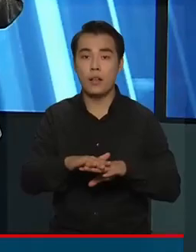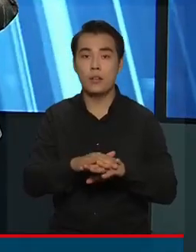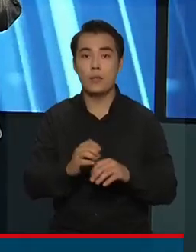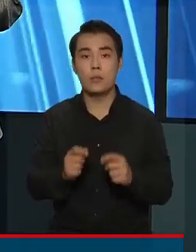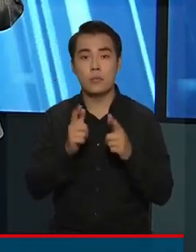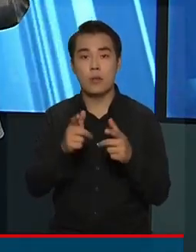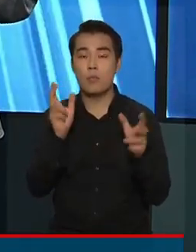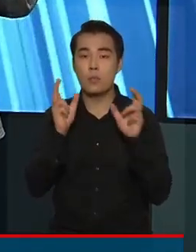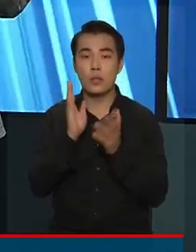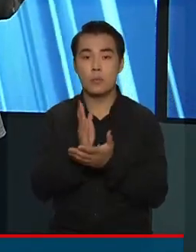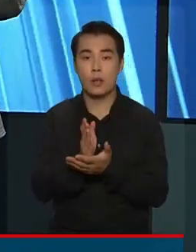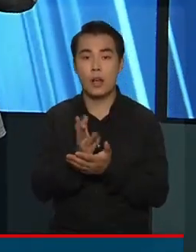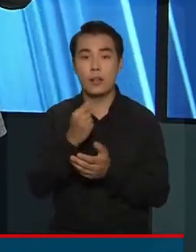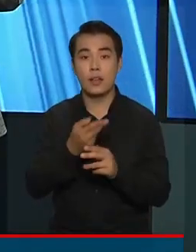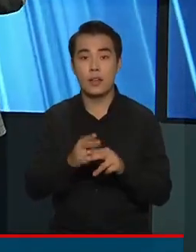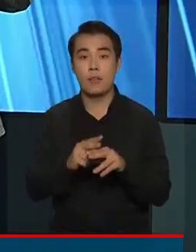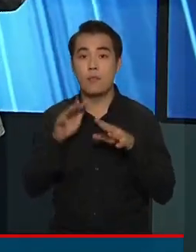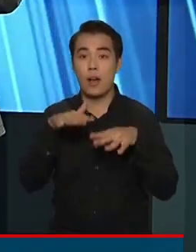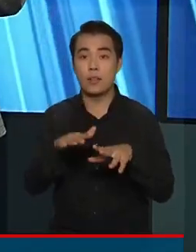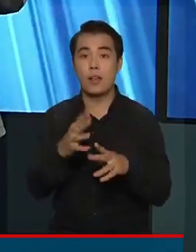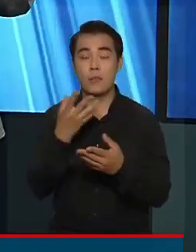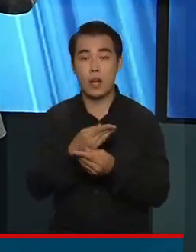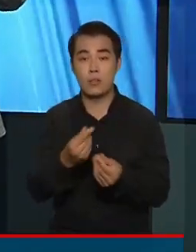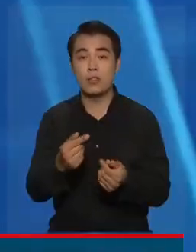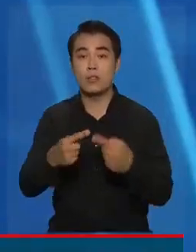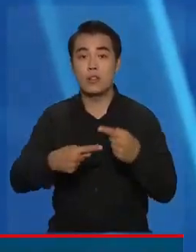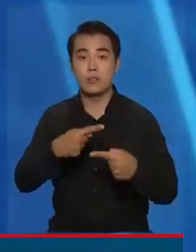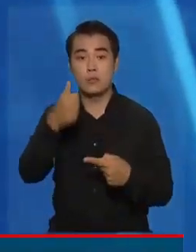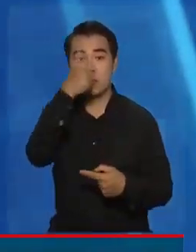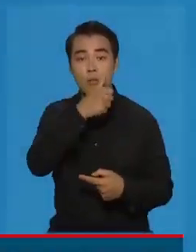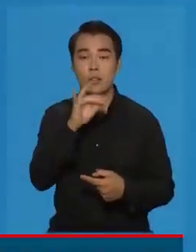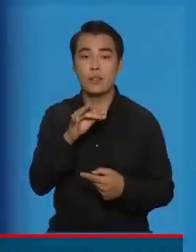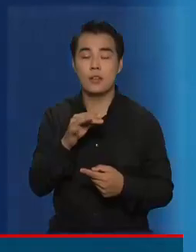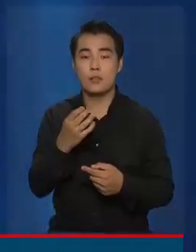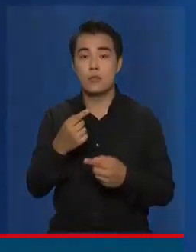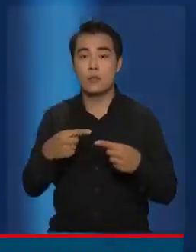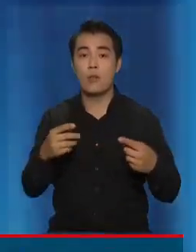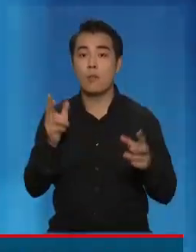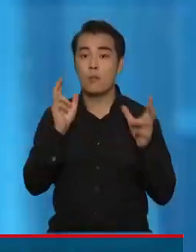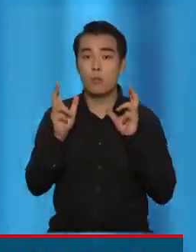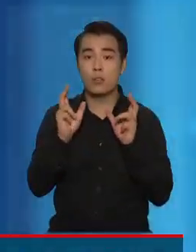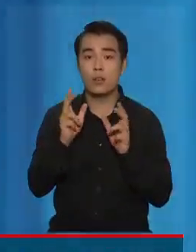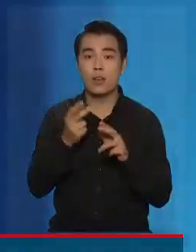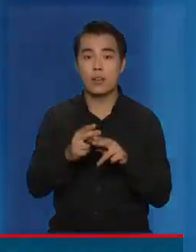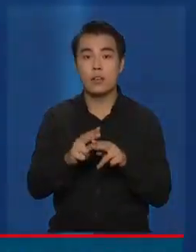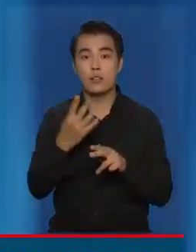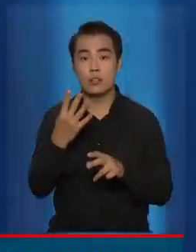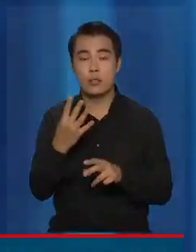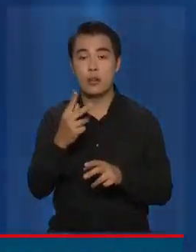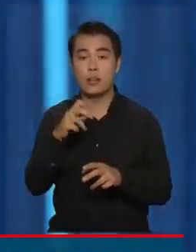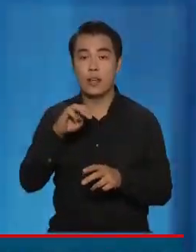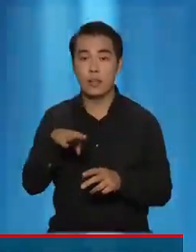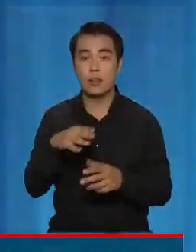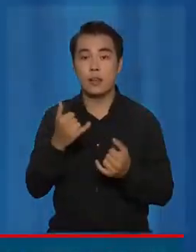в вузы. И вот когда эта волна пойдет, понимаете, в следующем году и так далее, в вузах в течение 4 лет